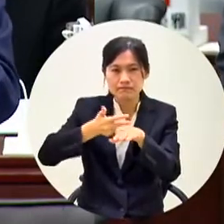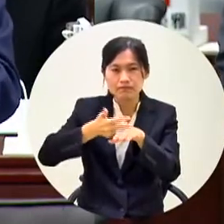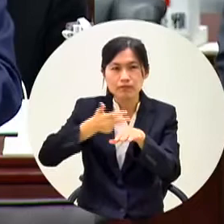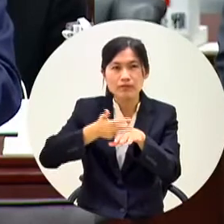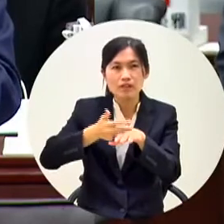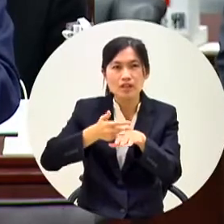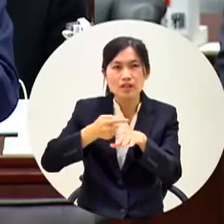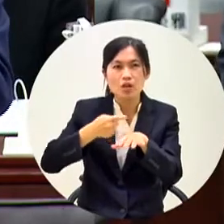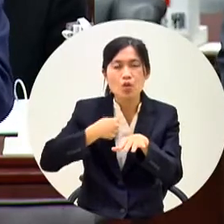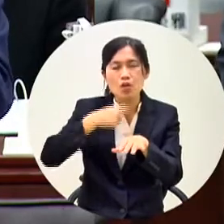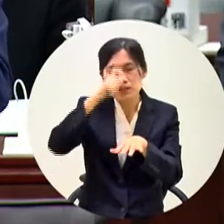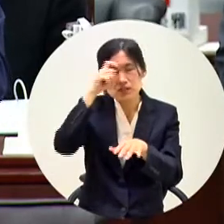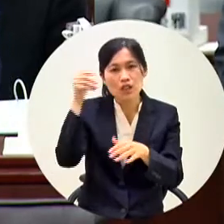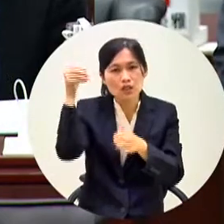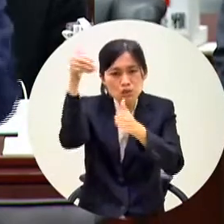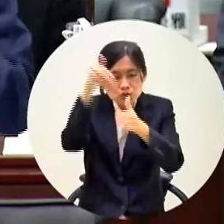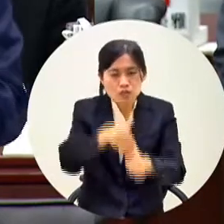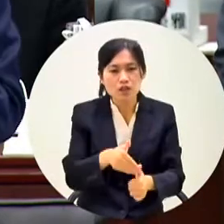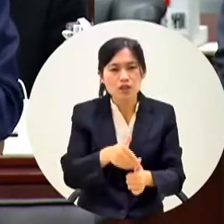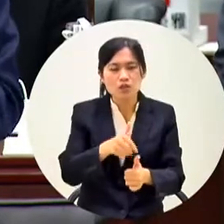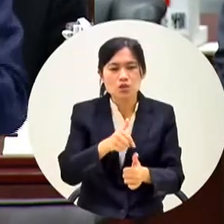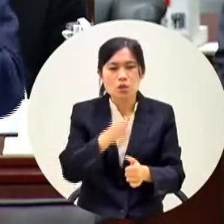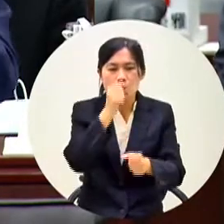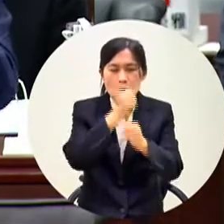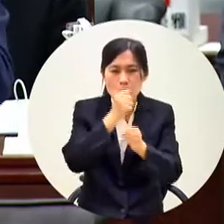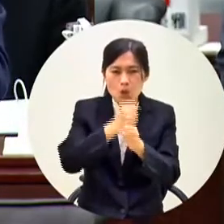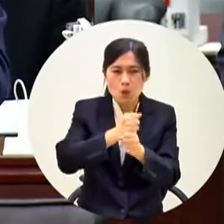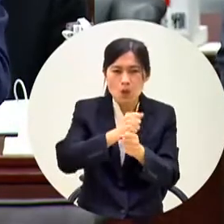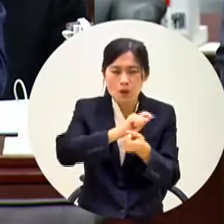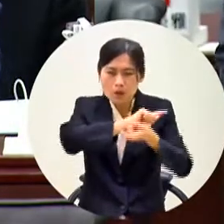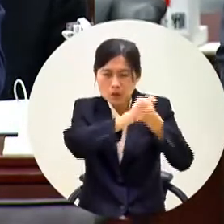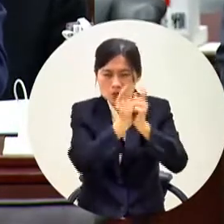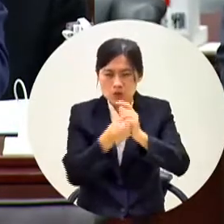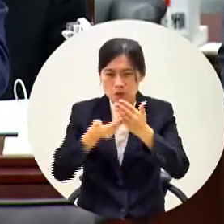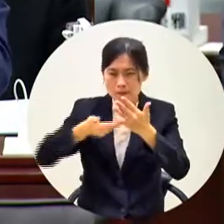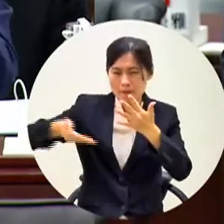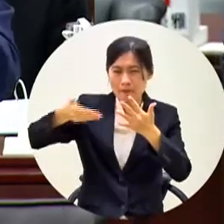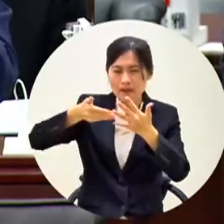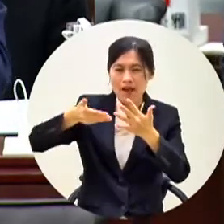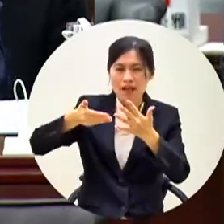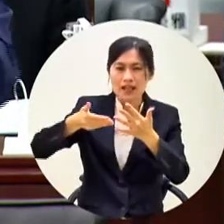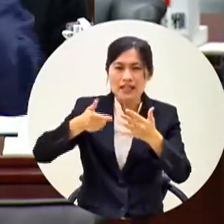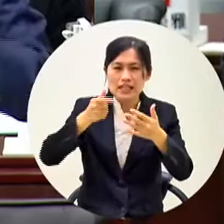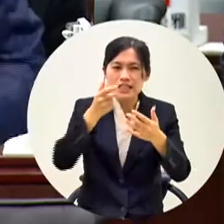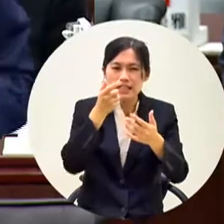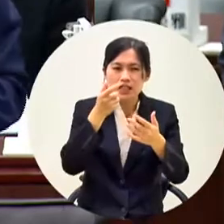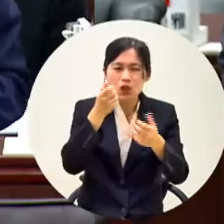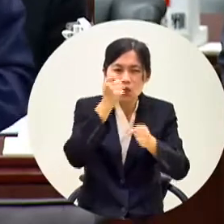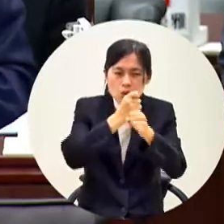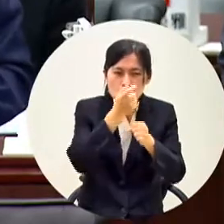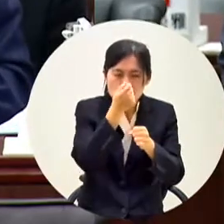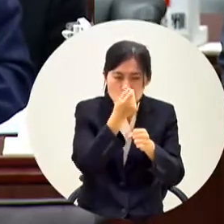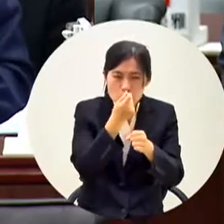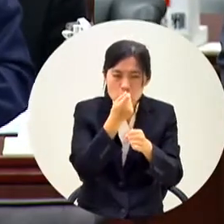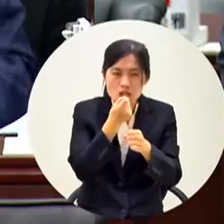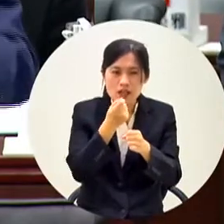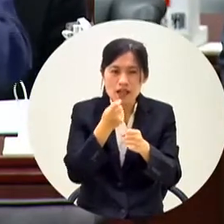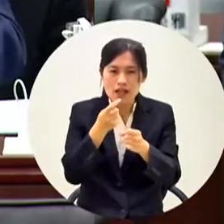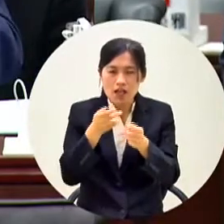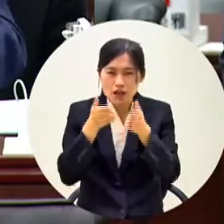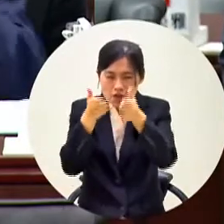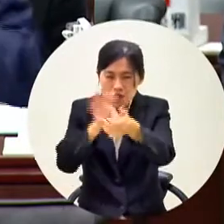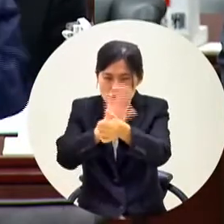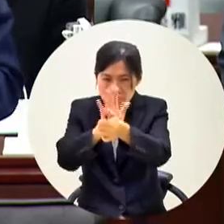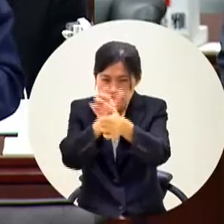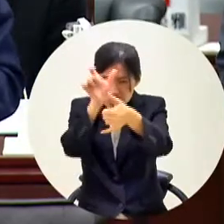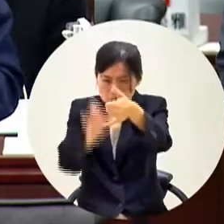的传统产业加速的往数位转型，少量多样客制化，这个让这个价格能够增加，那